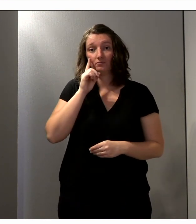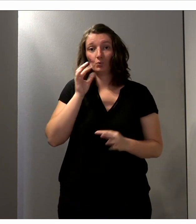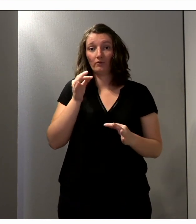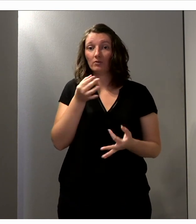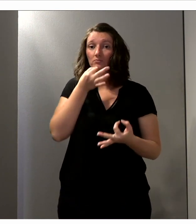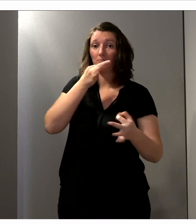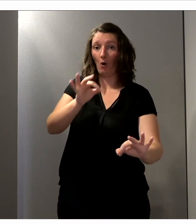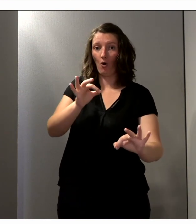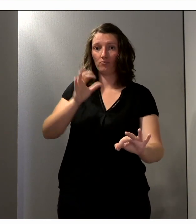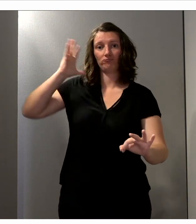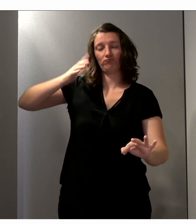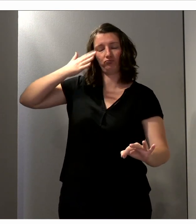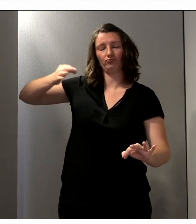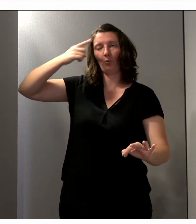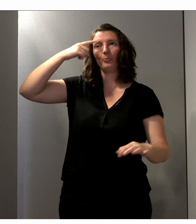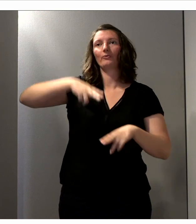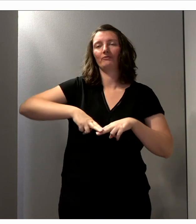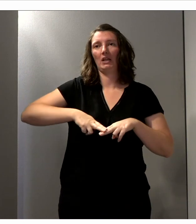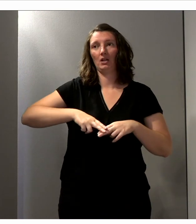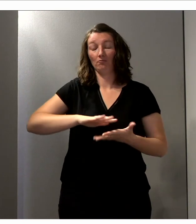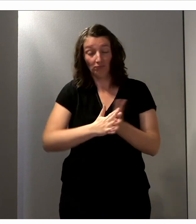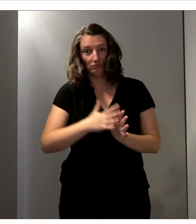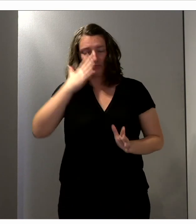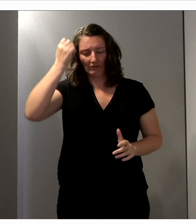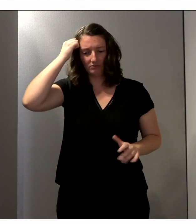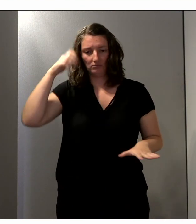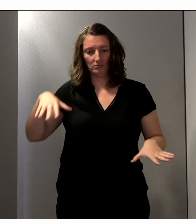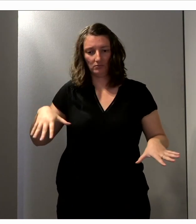la parole. Donc c'est le principe de l'aphasie.